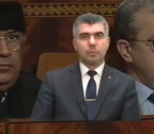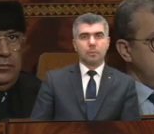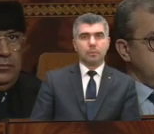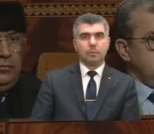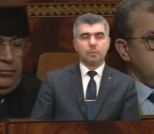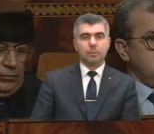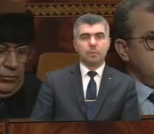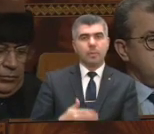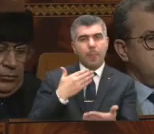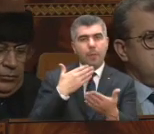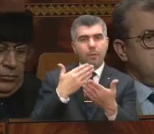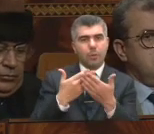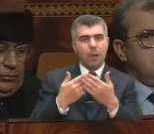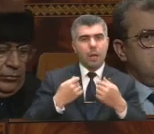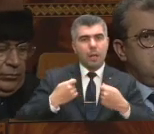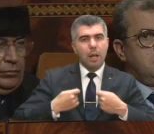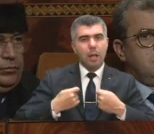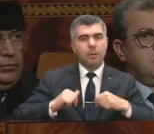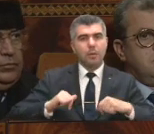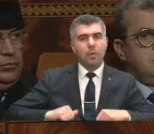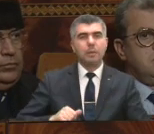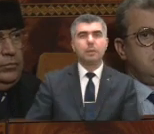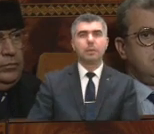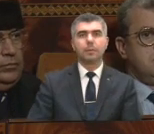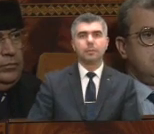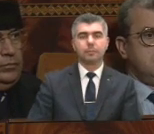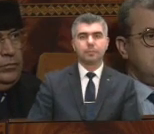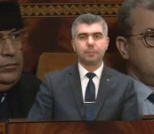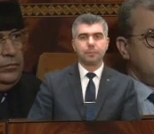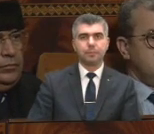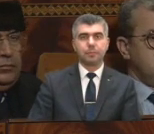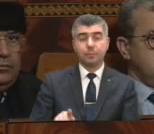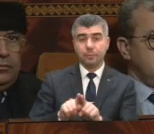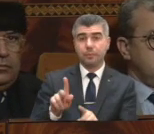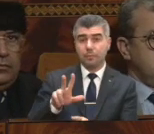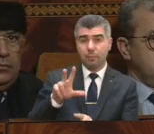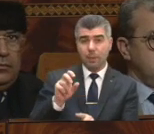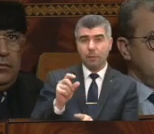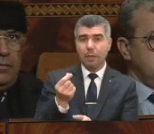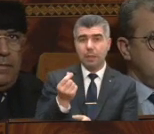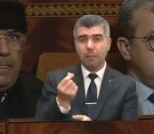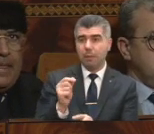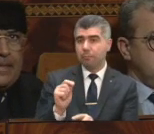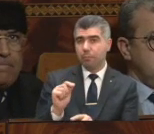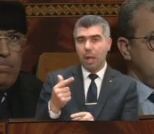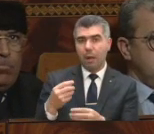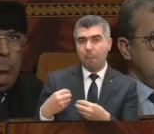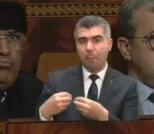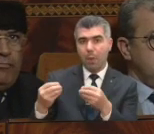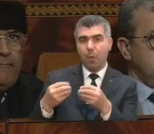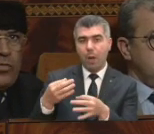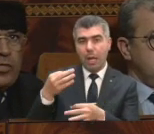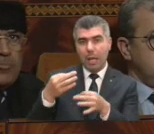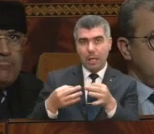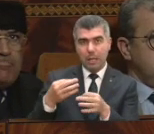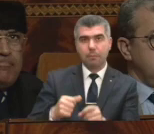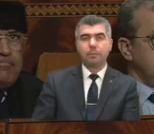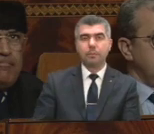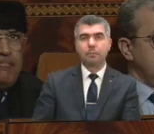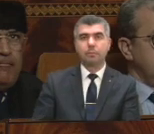شكرا شكرا سيد الرئيس. سيد الوزير، واش كتعرفوا الثمن ديال الحليب في السوق شحال كيدير؟ واش عمر شي واحد